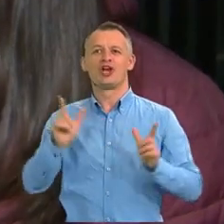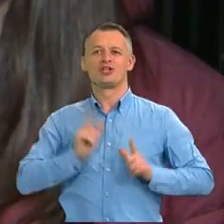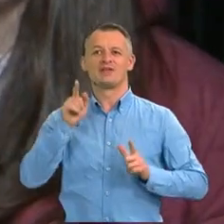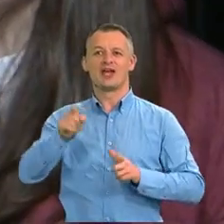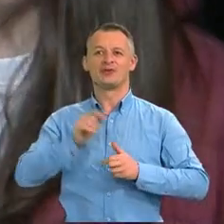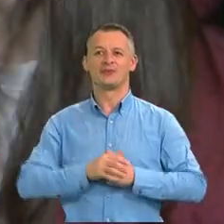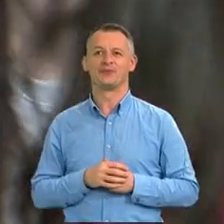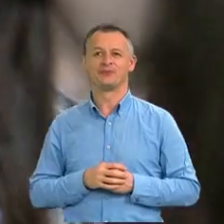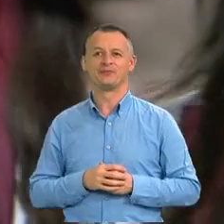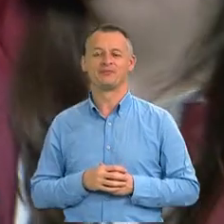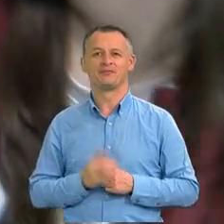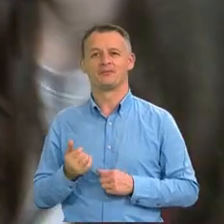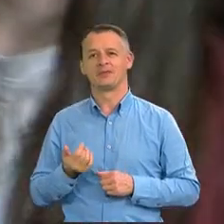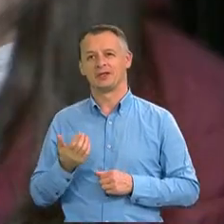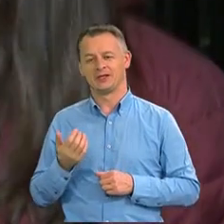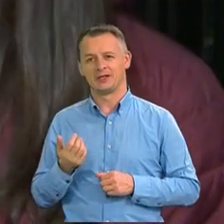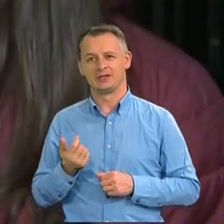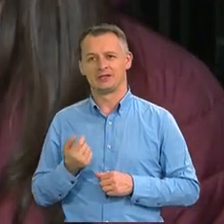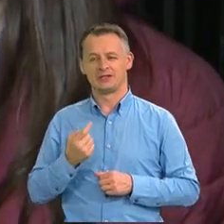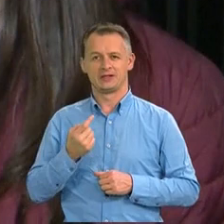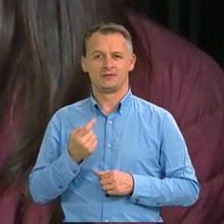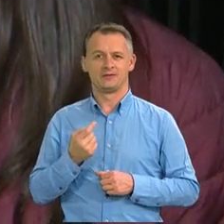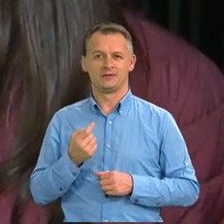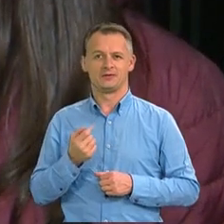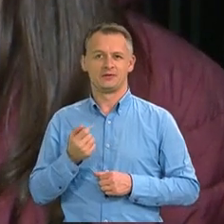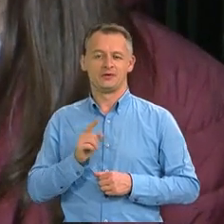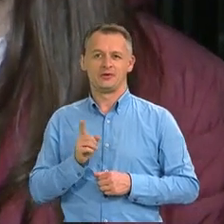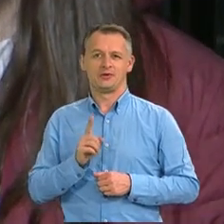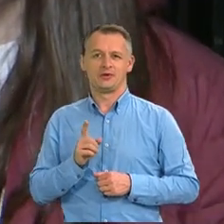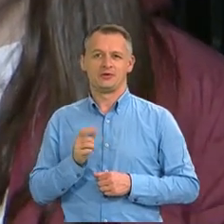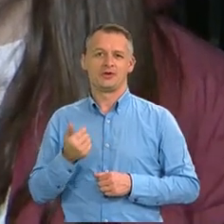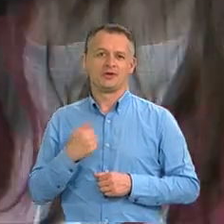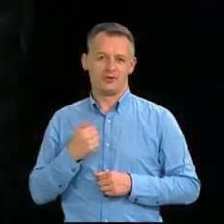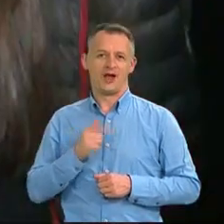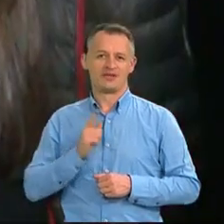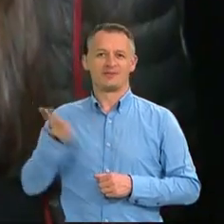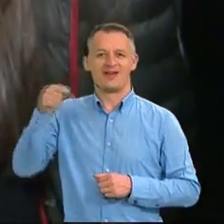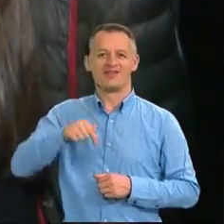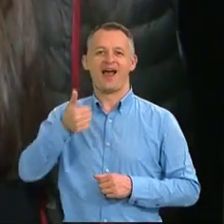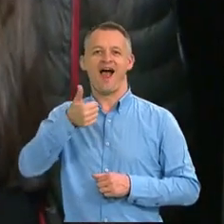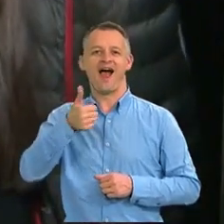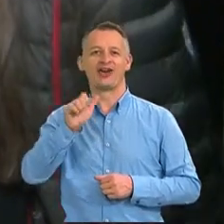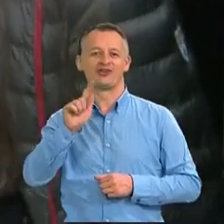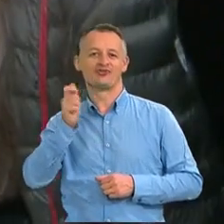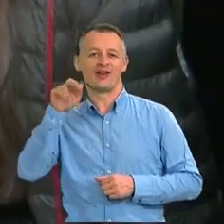oameni? Păi aș fi ipocrit să zic că pe Elon Musk, mai degrabă pe Angelina Jolie. De când stați aici?